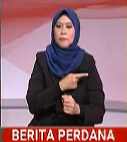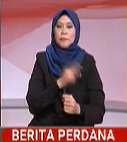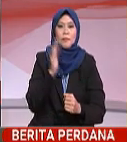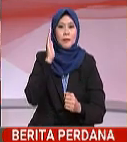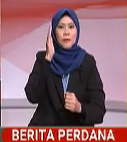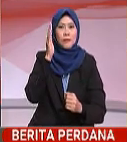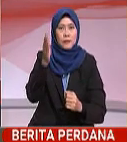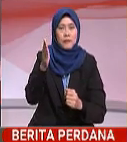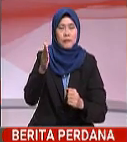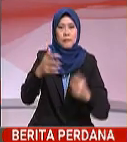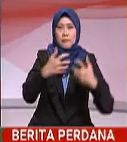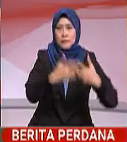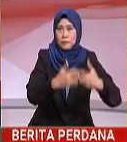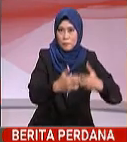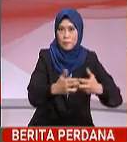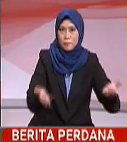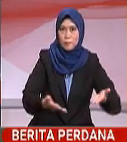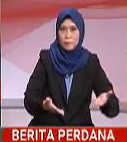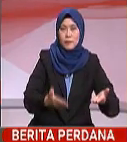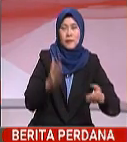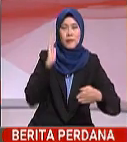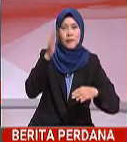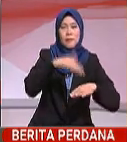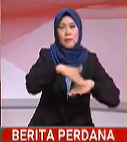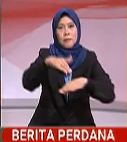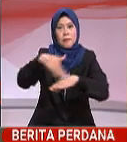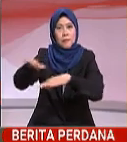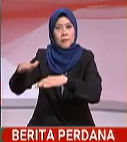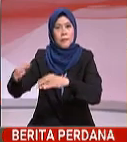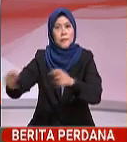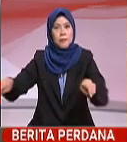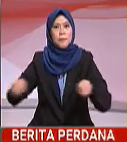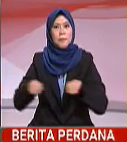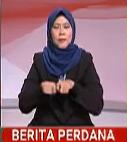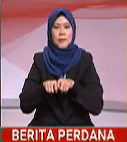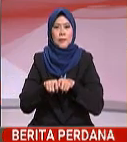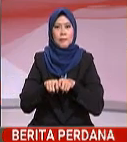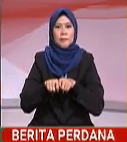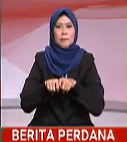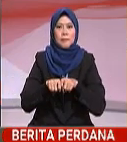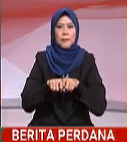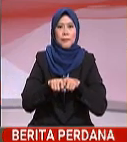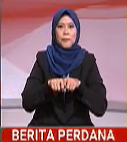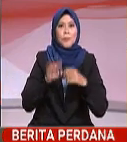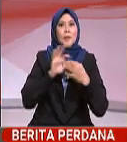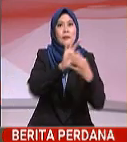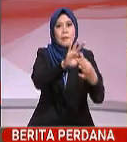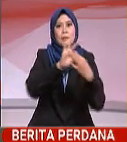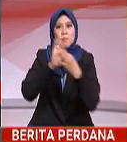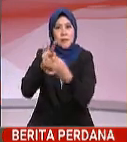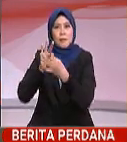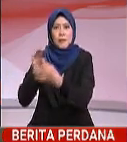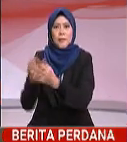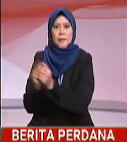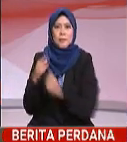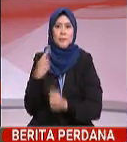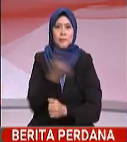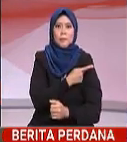produce di sini, so supaya akan supply di tempat-tempat distributor yang kami telah kenal pasti dan telah bekerjasama dengan kami.